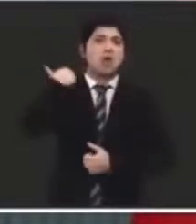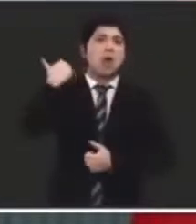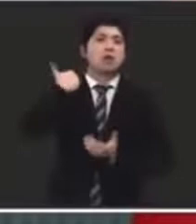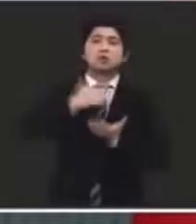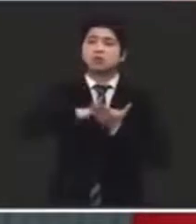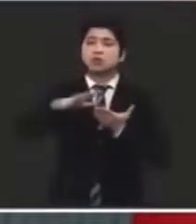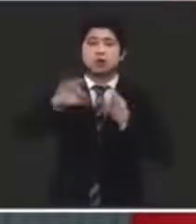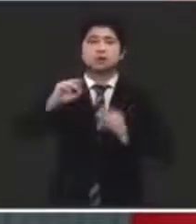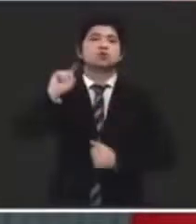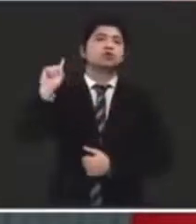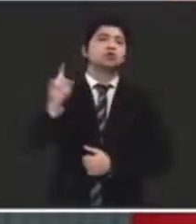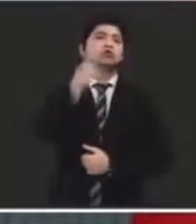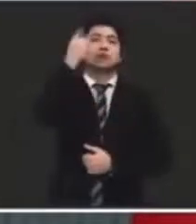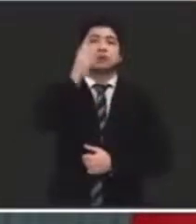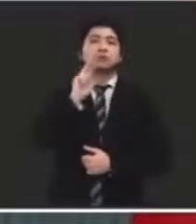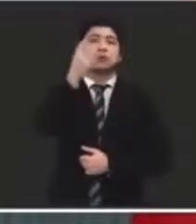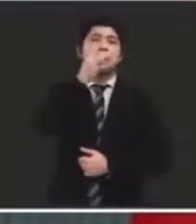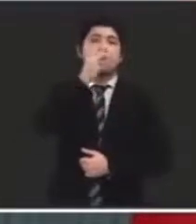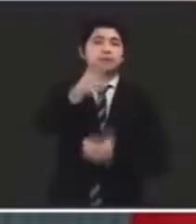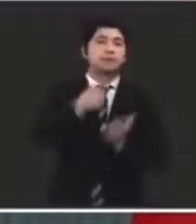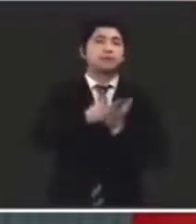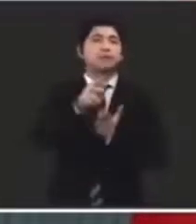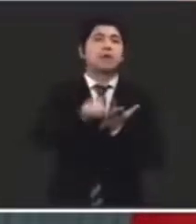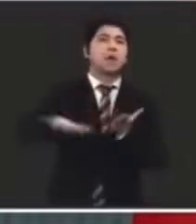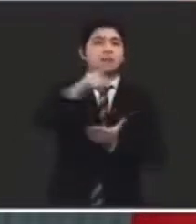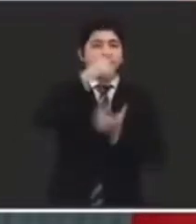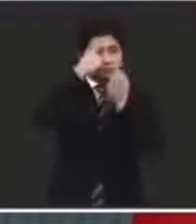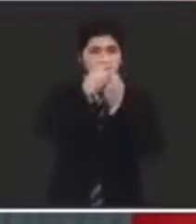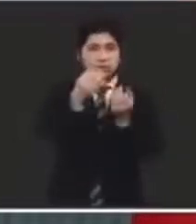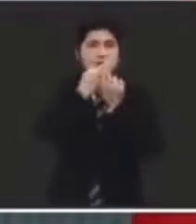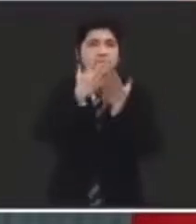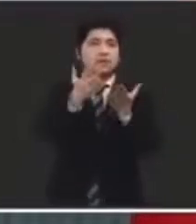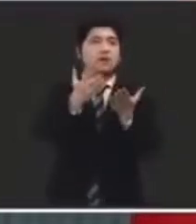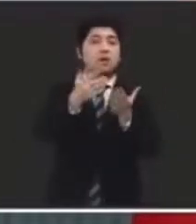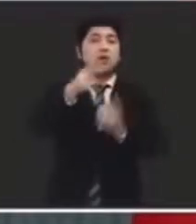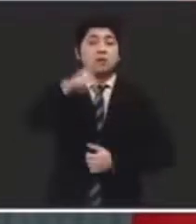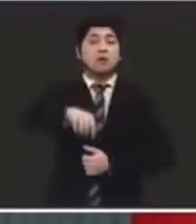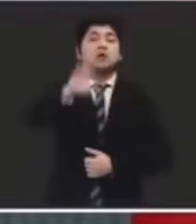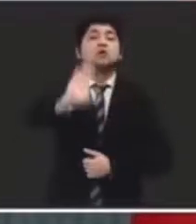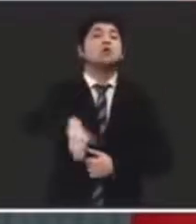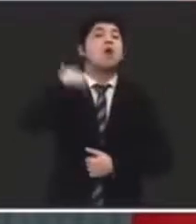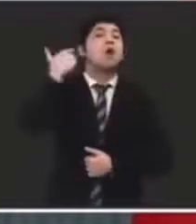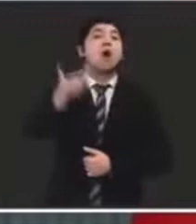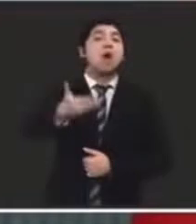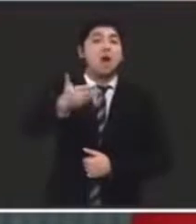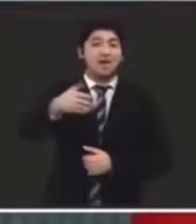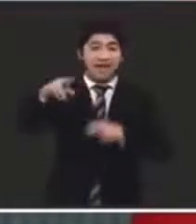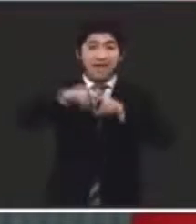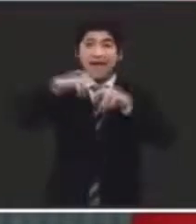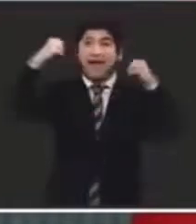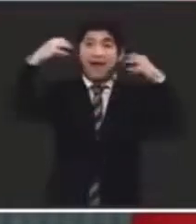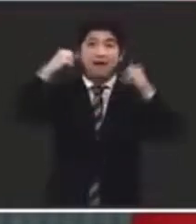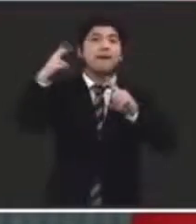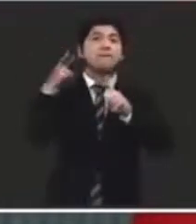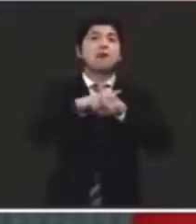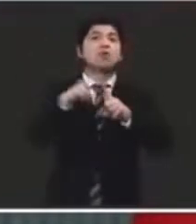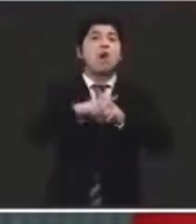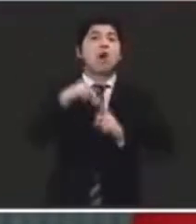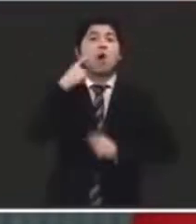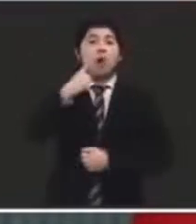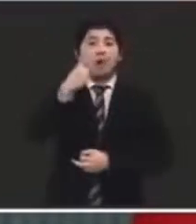düzenlemenin müjdesini çiftçilerimize veriyoruz bundan sonra elektrik faturaları